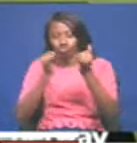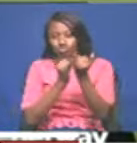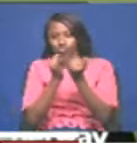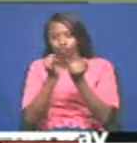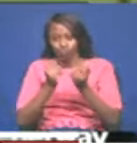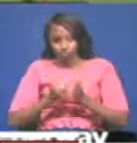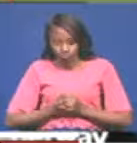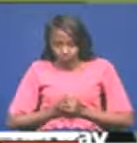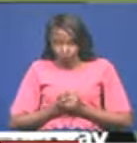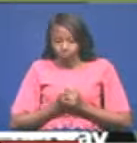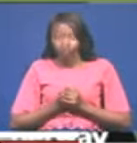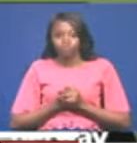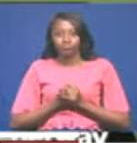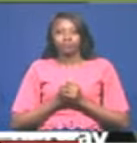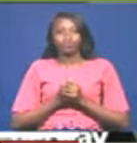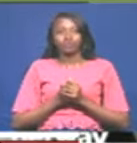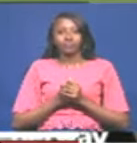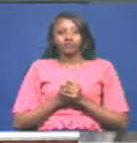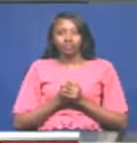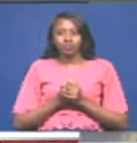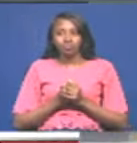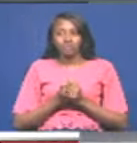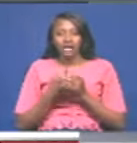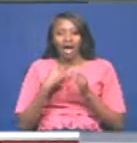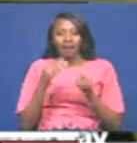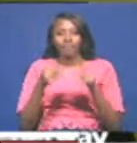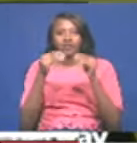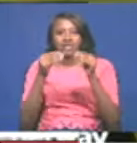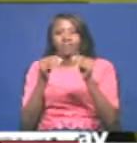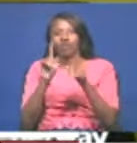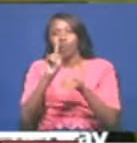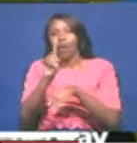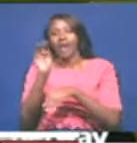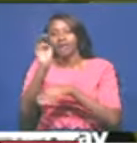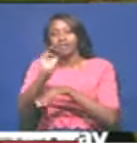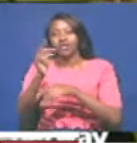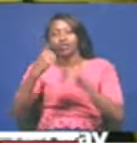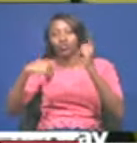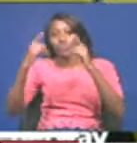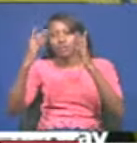Kwa mshindi tatia kibundoni shilingi milioni 1.